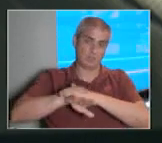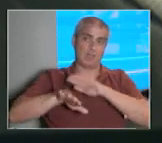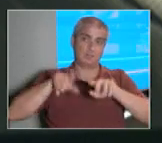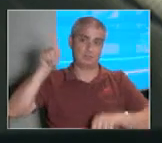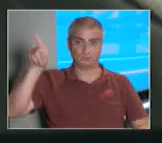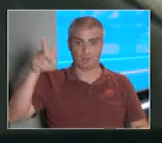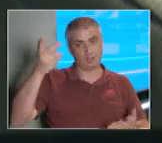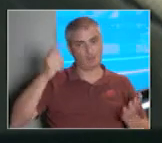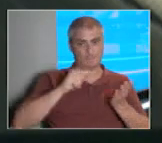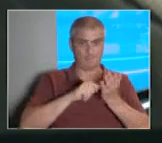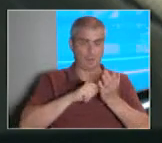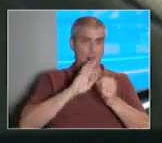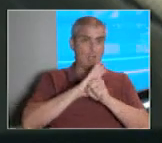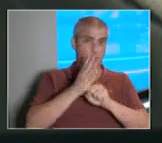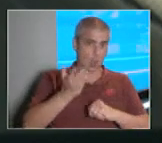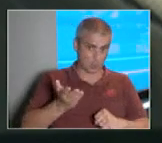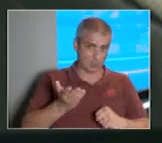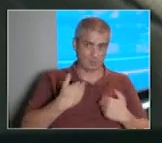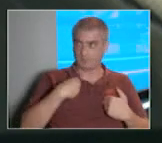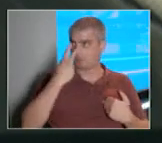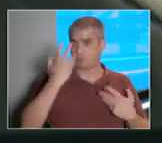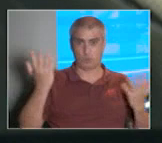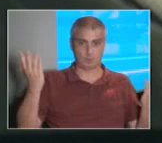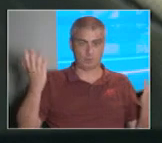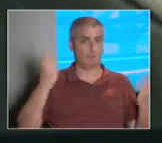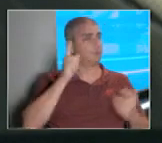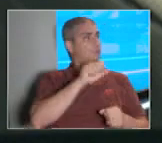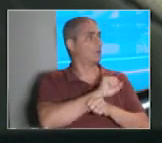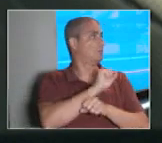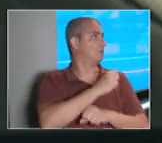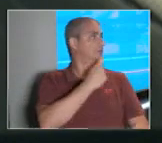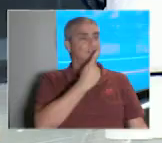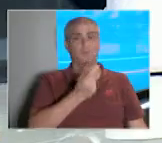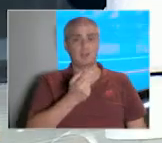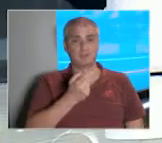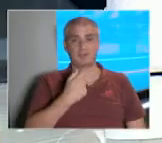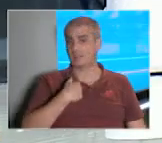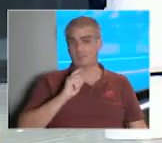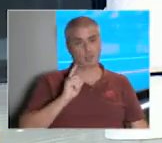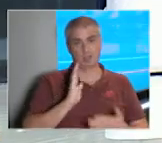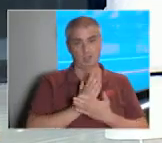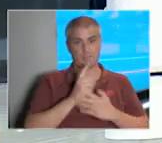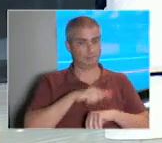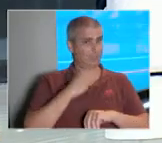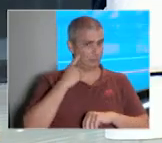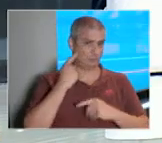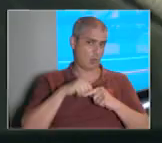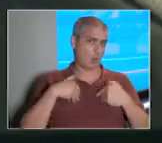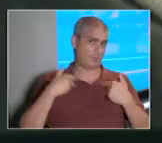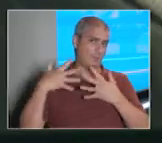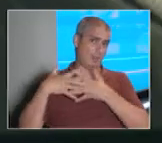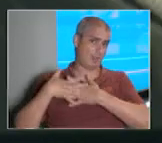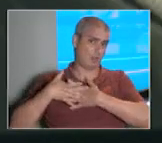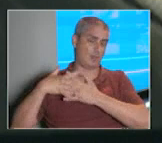הממשלה הזאת, לכאורה בגלל הקורונה, אני רואה ש... שאיש אופוזיציה אומר, שאיש אופוזיציה אומר, אני לא אקבע זמן, זה נשמע די אופטימי